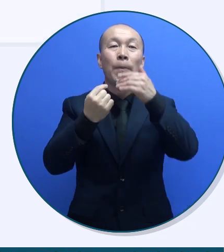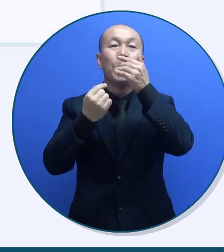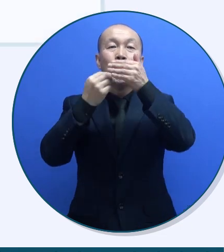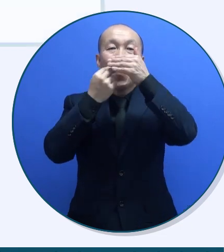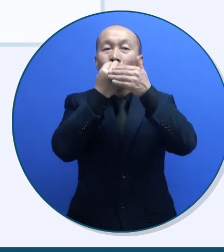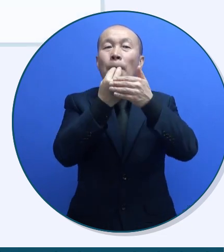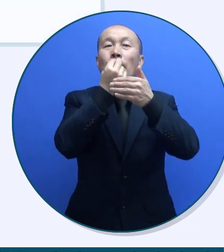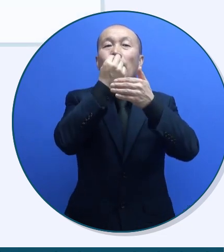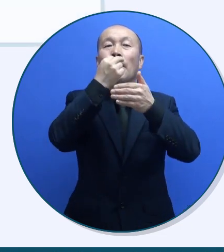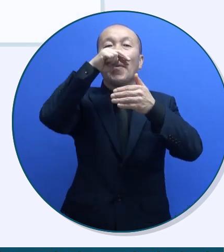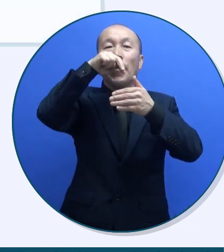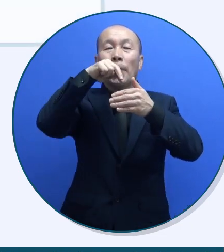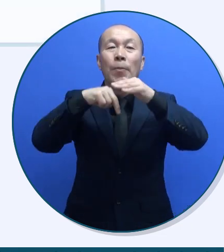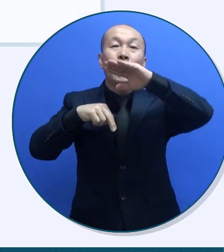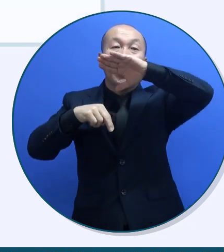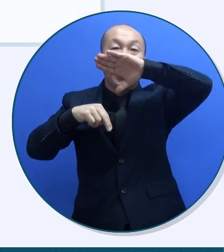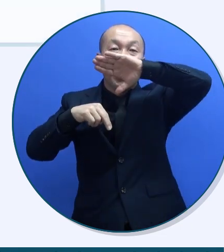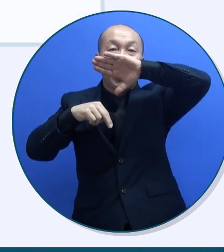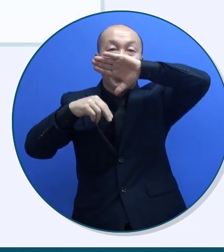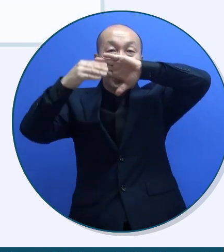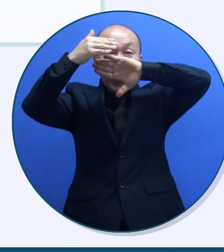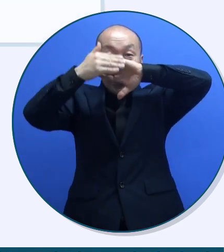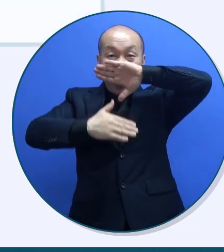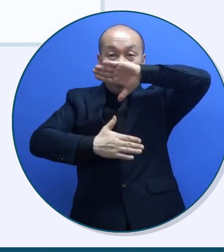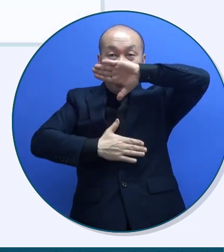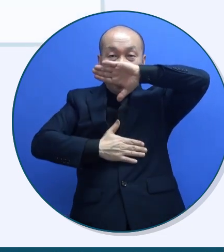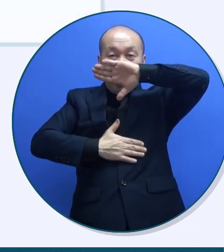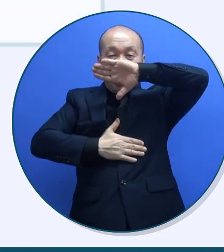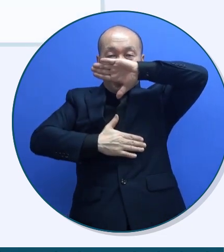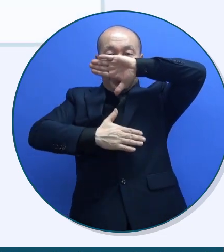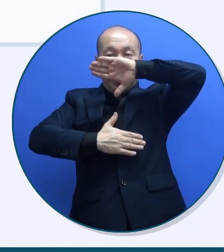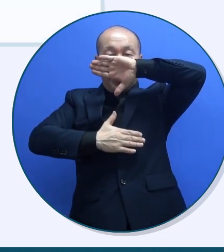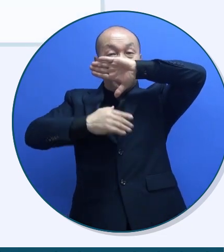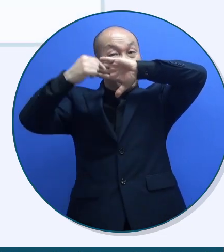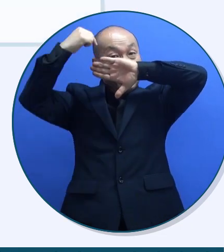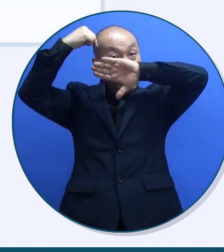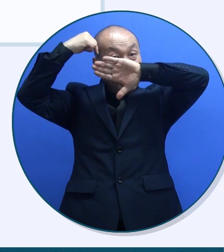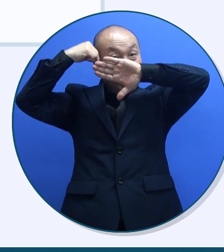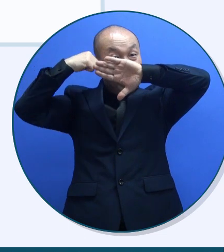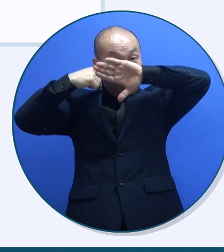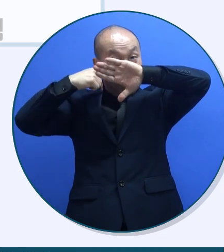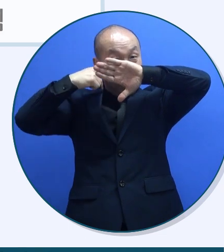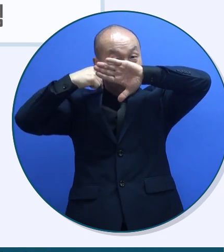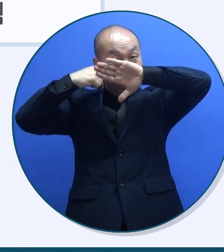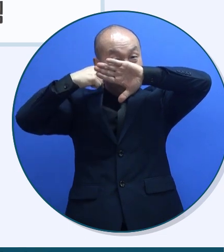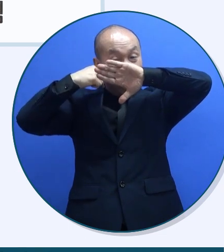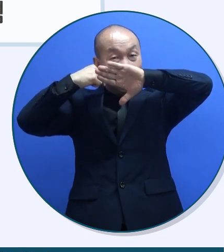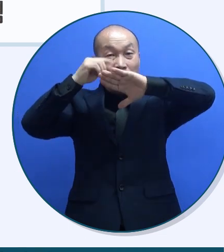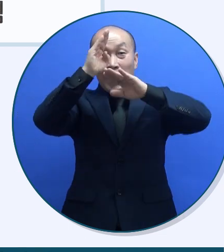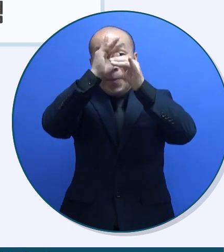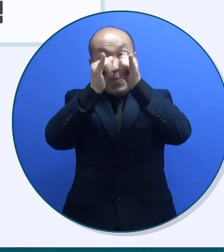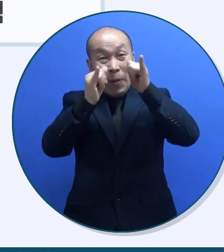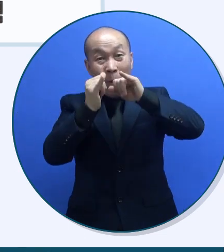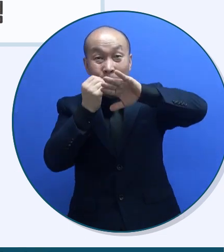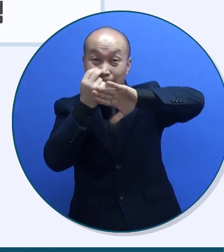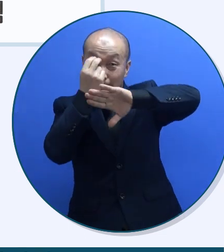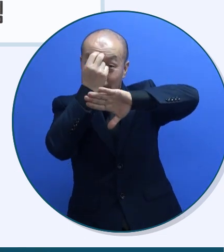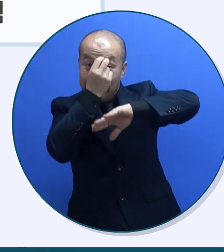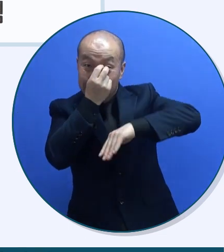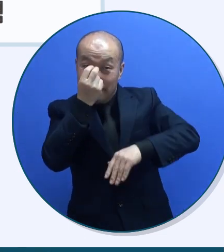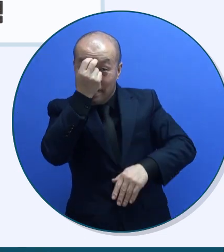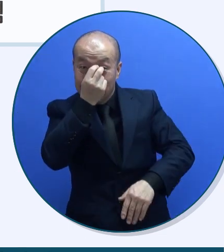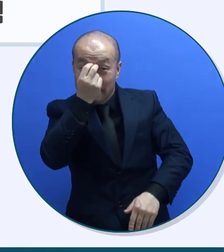손등에 호흡이 규칙적으로 불어오고 동시에 가슴이 오르락 내리락 하는 것이 느껴진다면 환자를 관찰하며